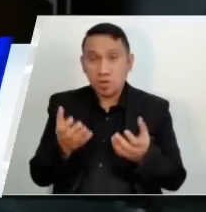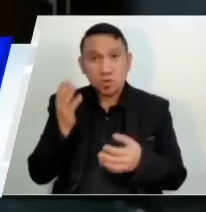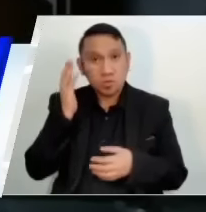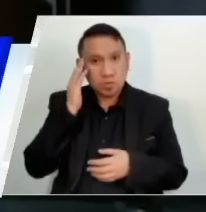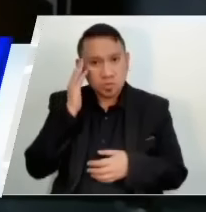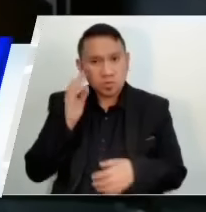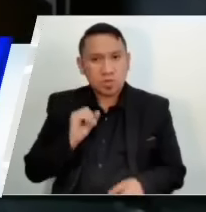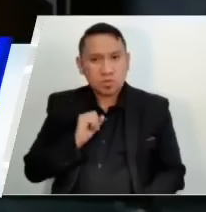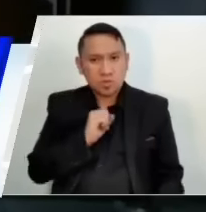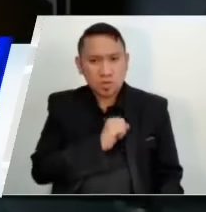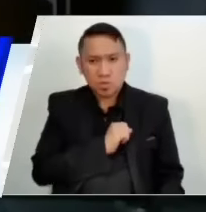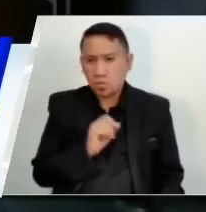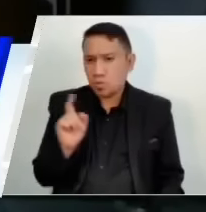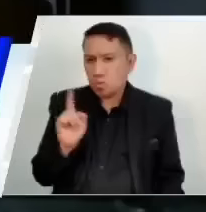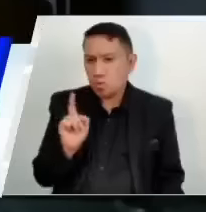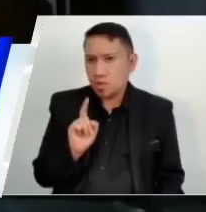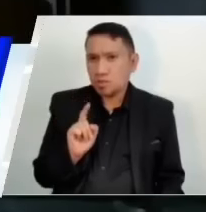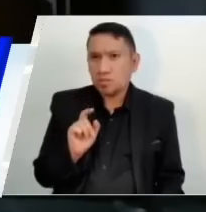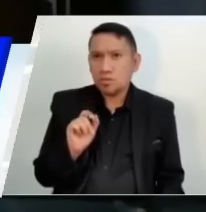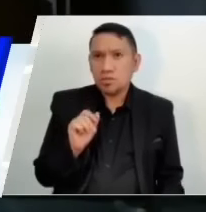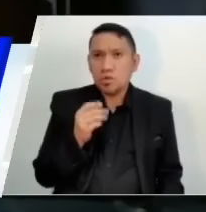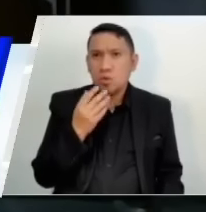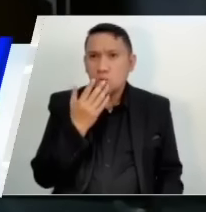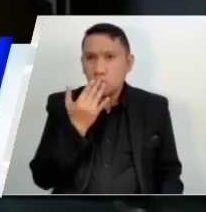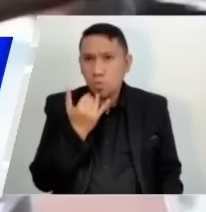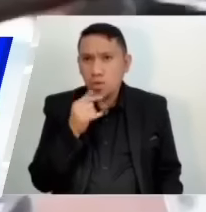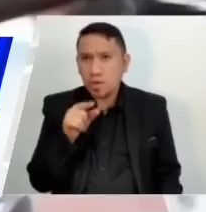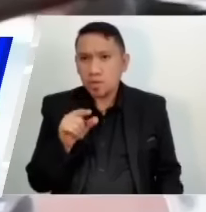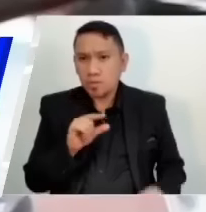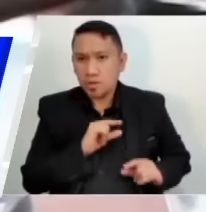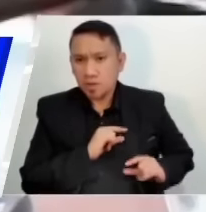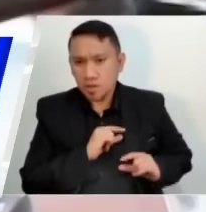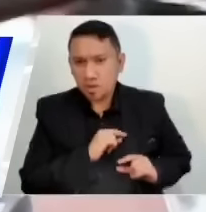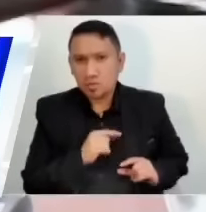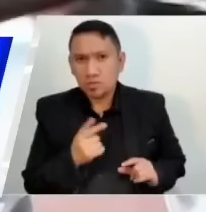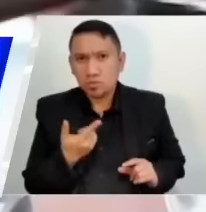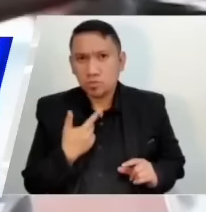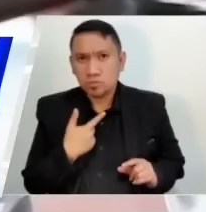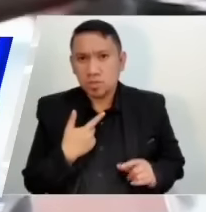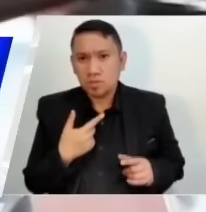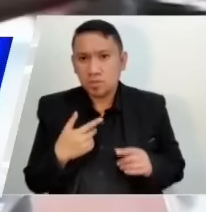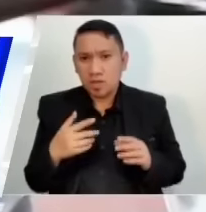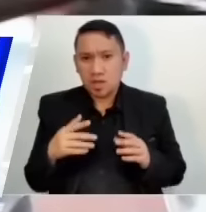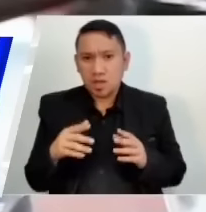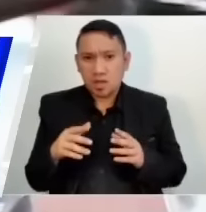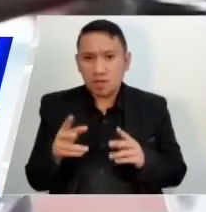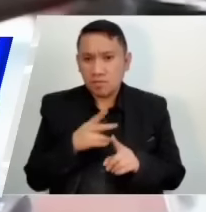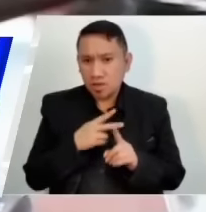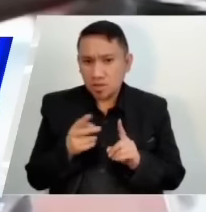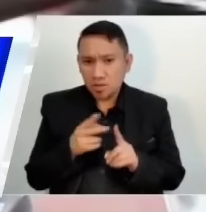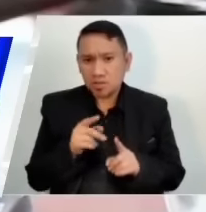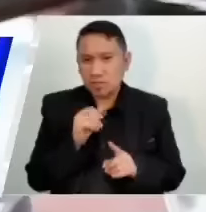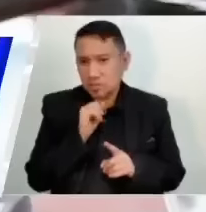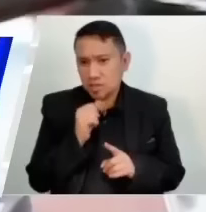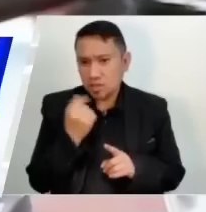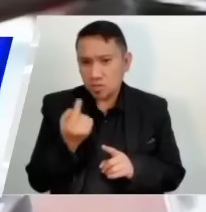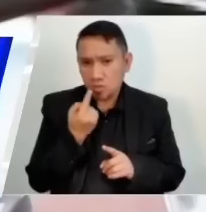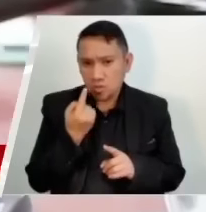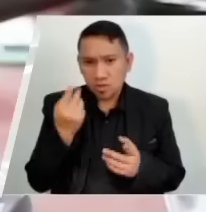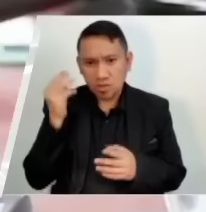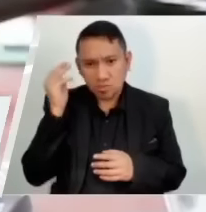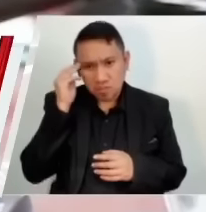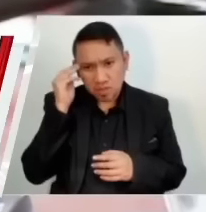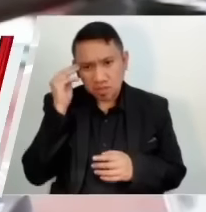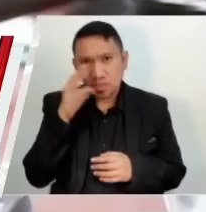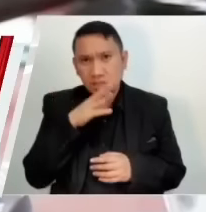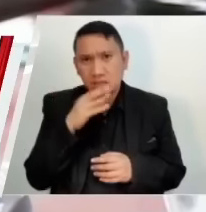ano ang posibleng nagtulak sa ilang gwardiya na mag-amok. Paano natin masisiguro na hindi lamang physically kung hindi mentally qualified din ang